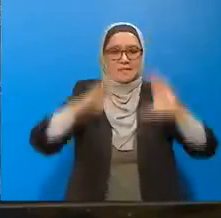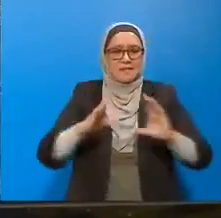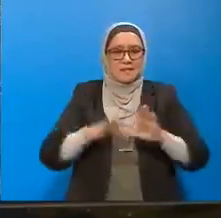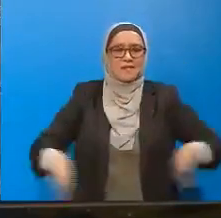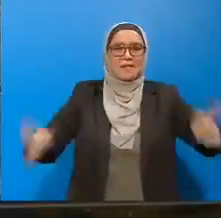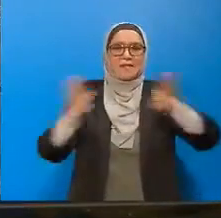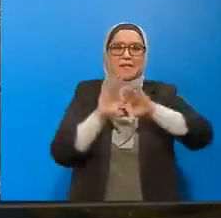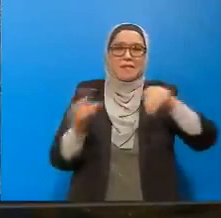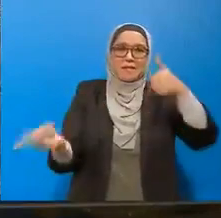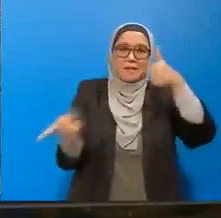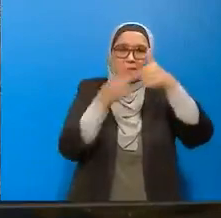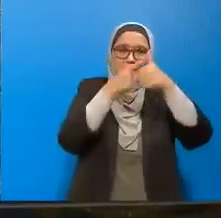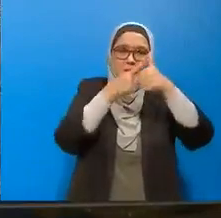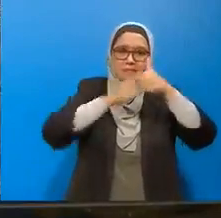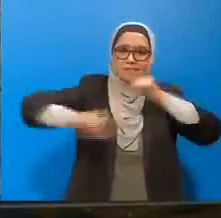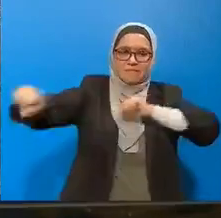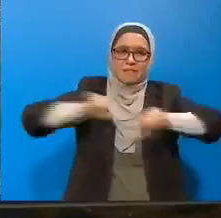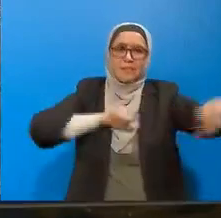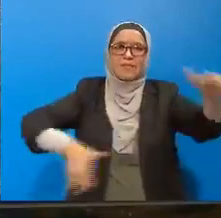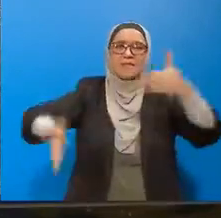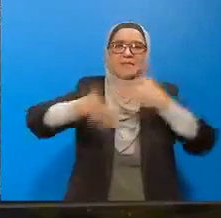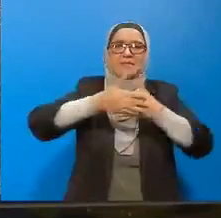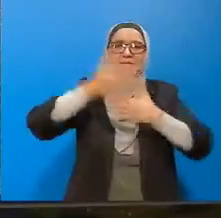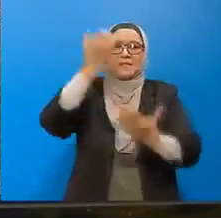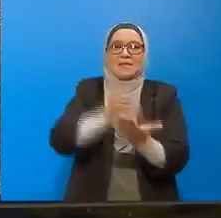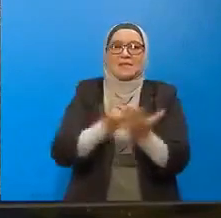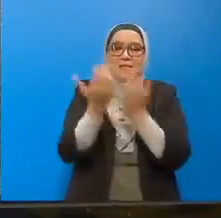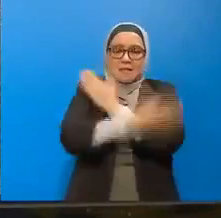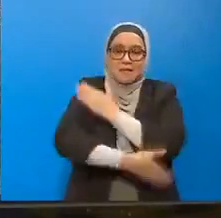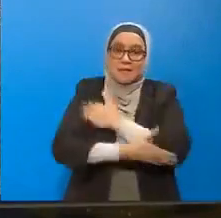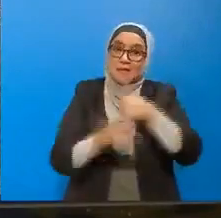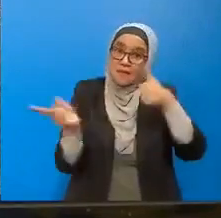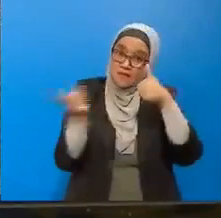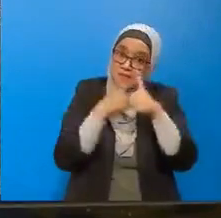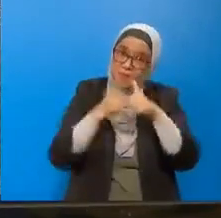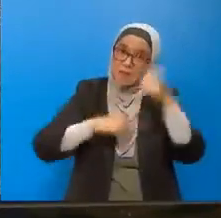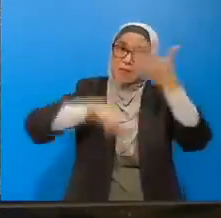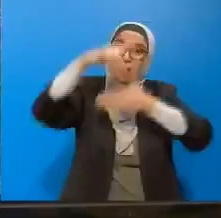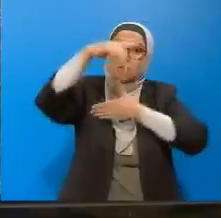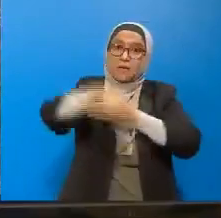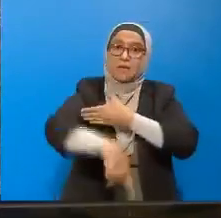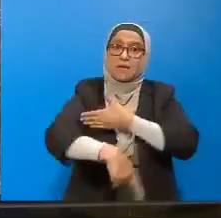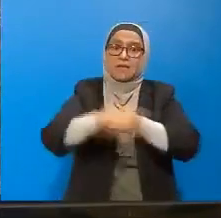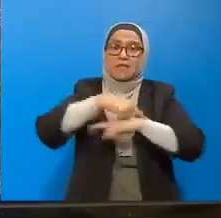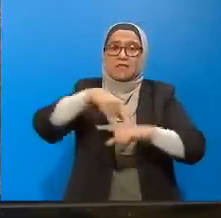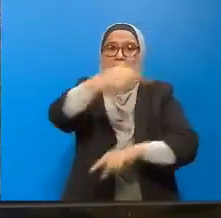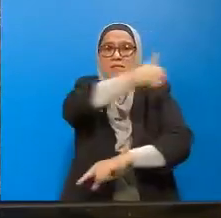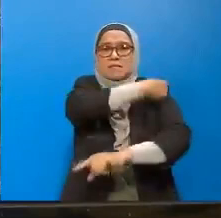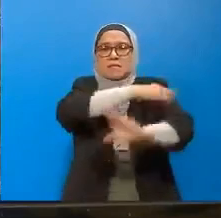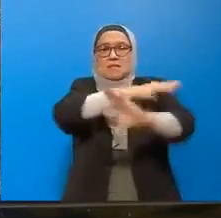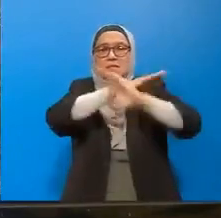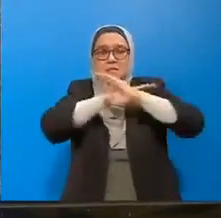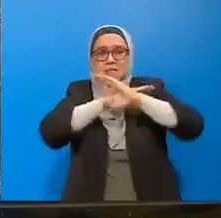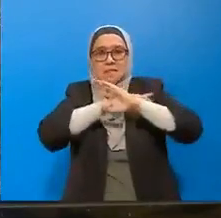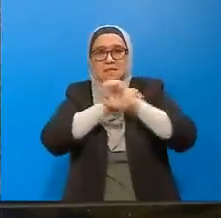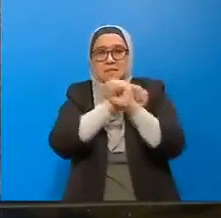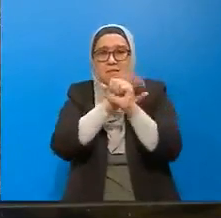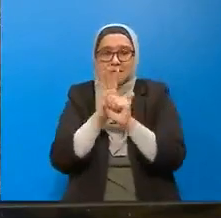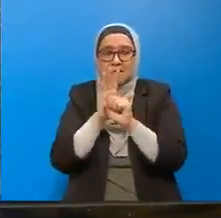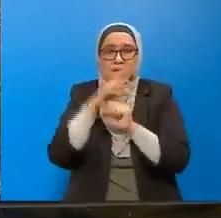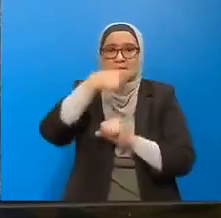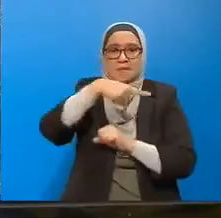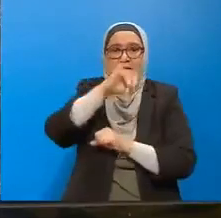dalam mencerdaskan ekonomi negara. Pertama, program imunisasi COVID-19 kebangsaan ataupun